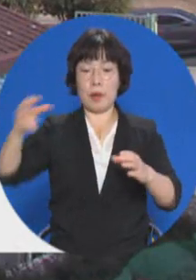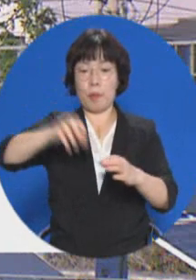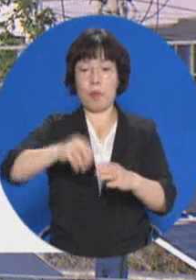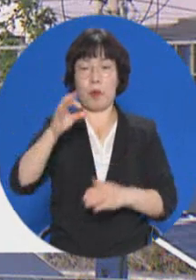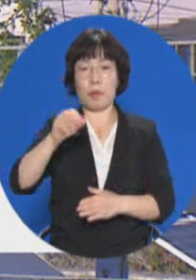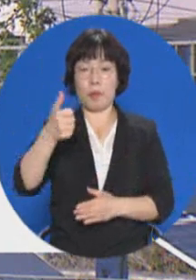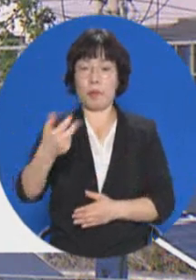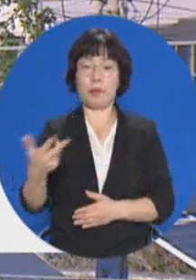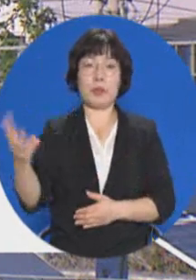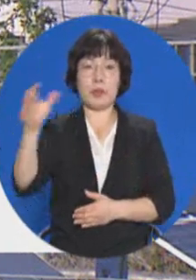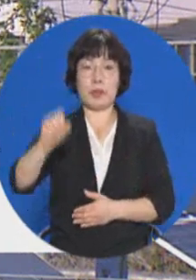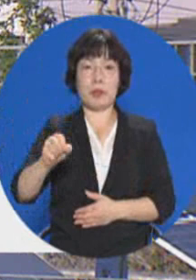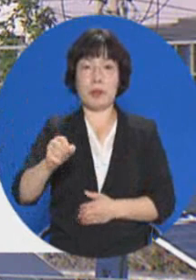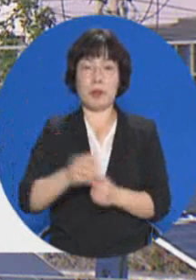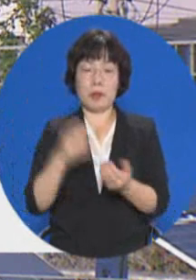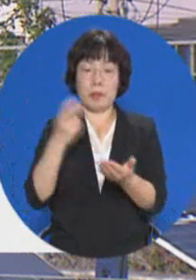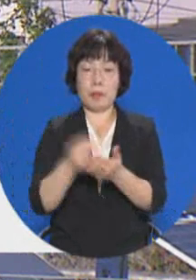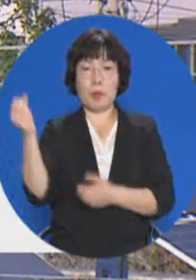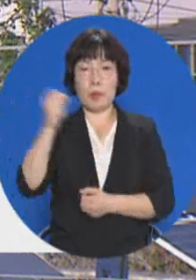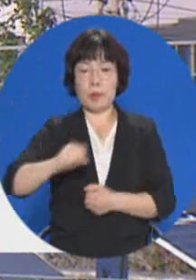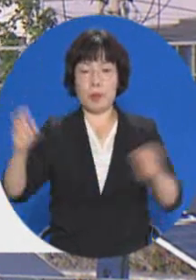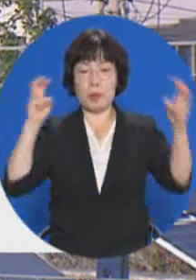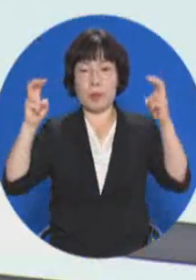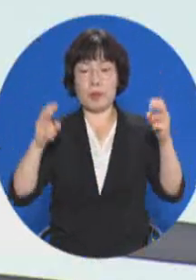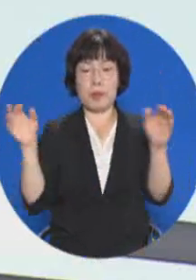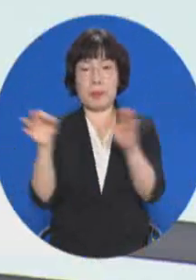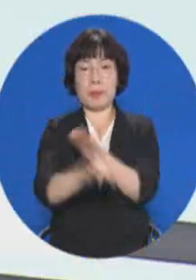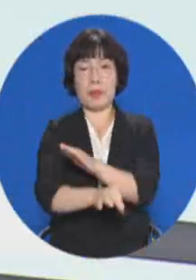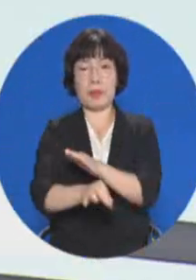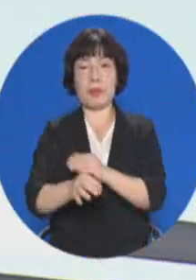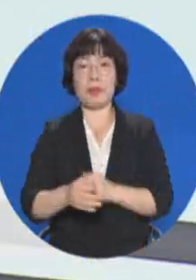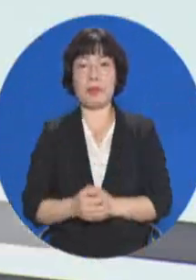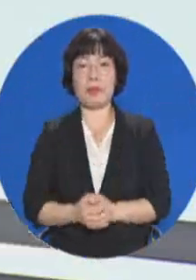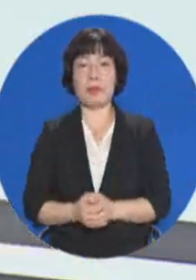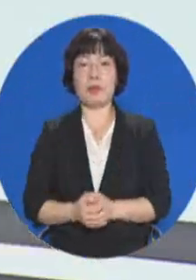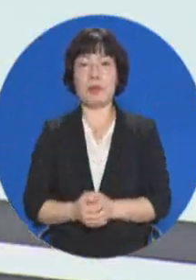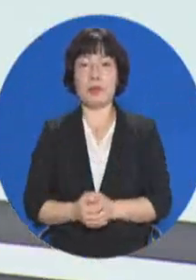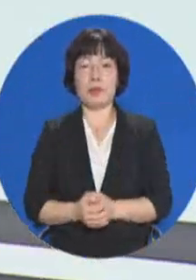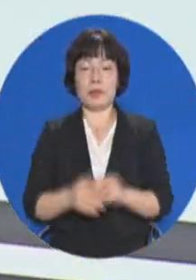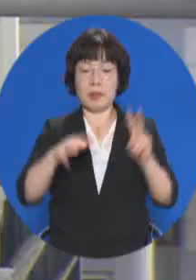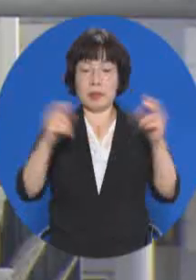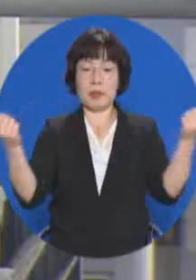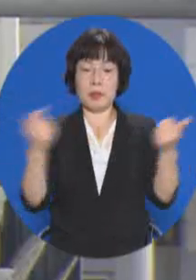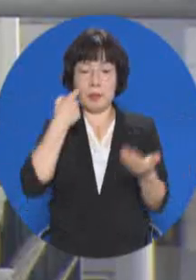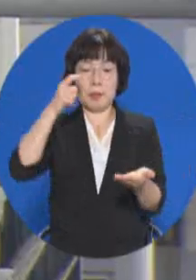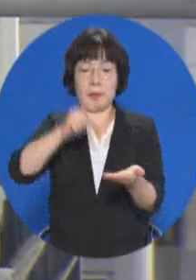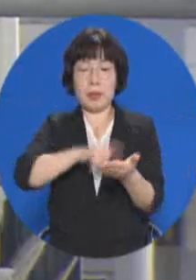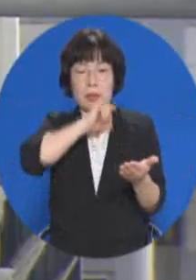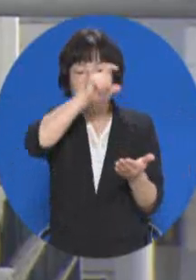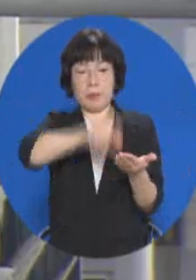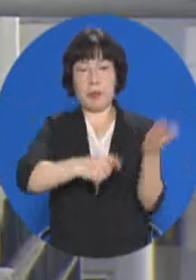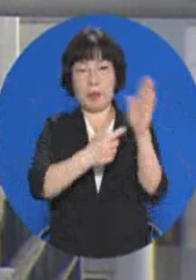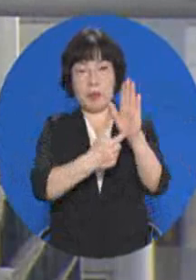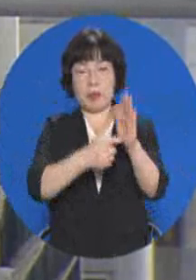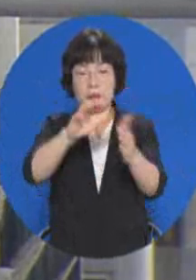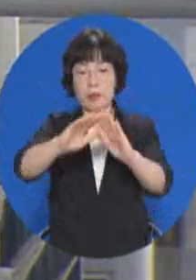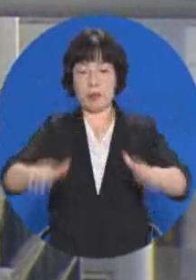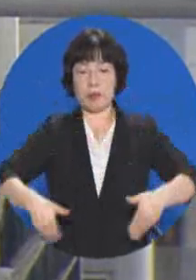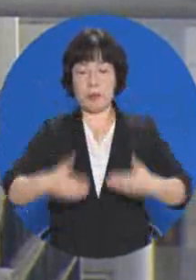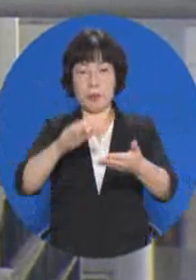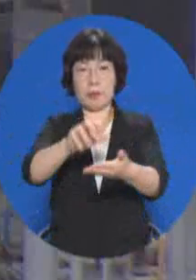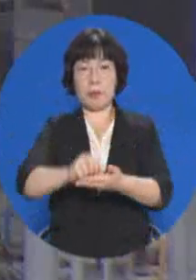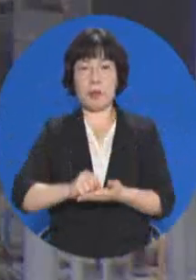용역비 57억여 원은 측정치 조작업체들이 부담하게 됩니다. 2차 적발업체 명단까지 확보한